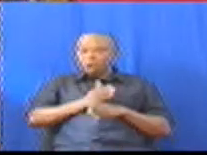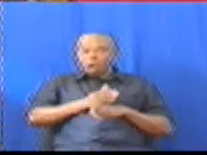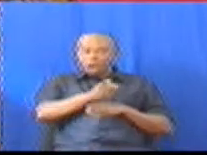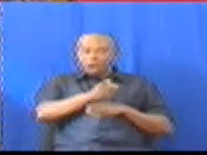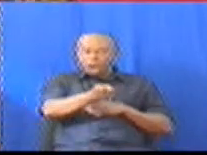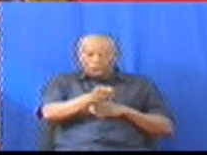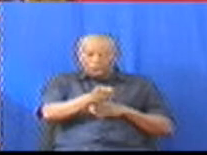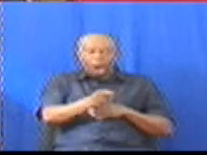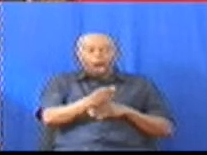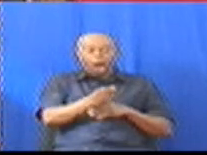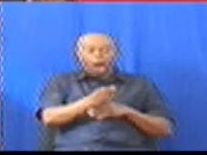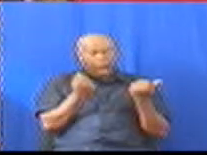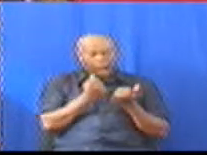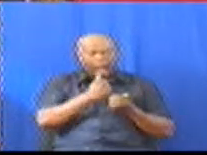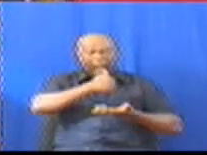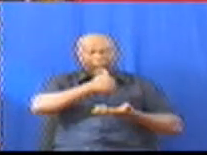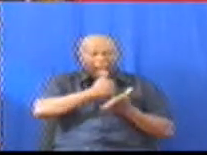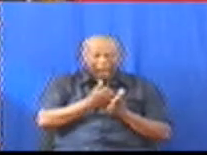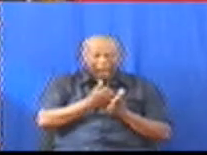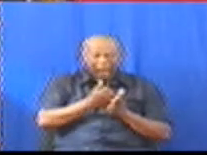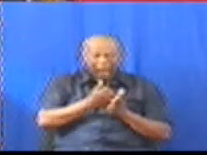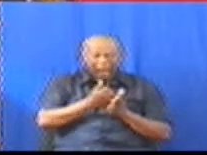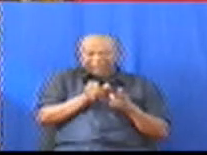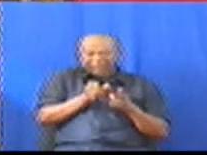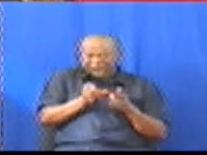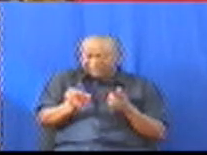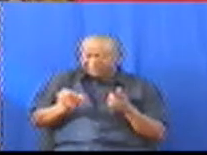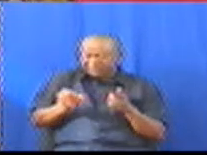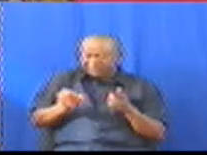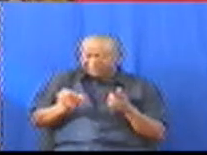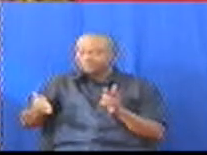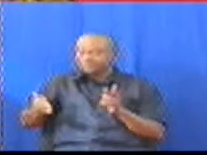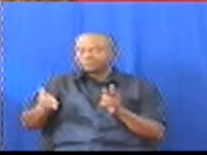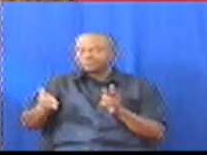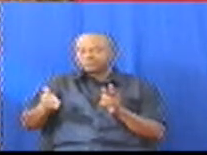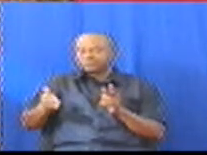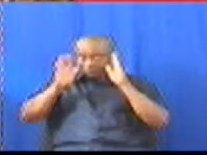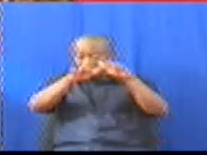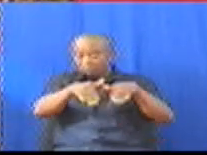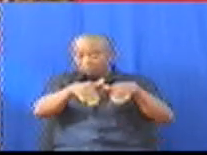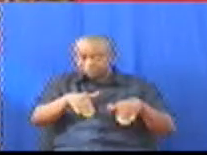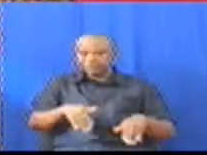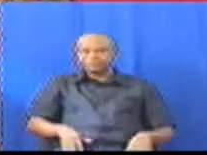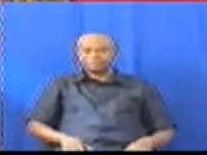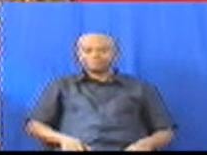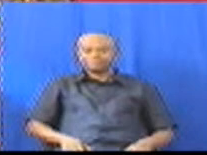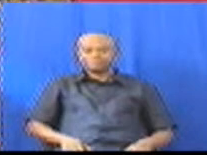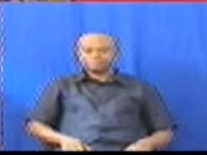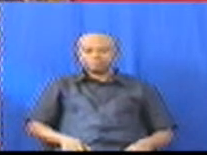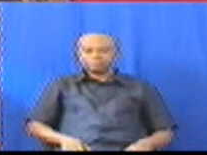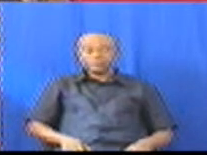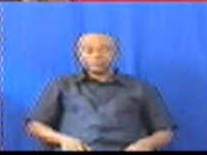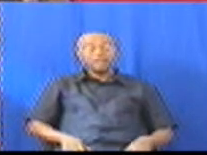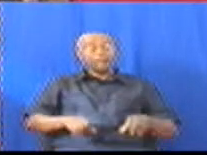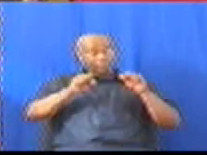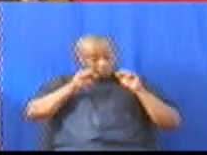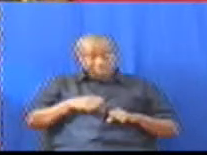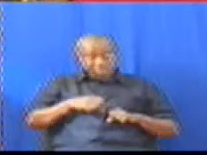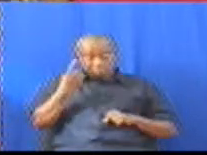wa idara na vitengo vya bunge. Vile vile raisi ata paka kuwe kuna ruhusa ya